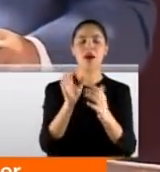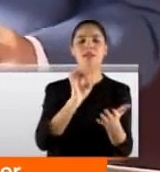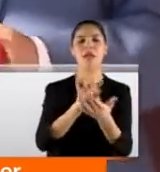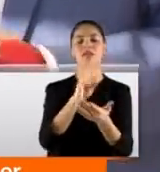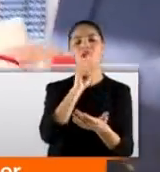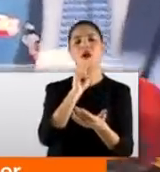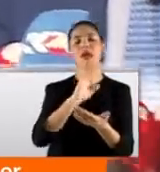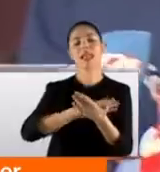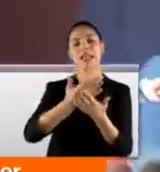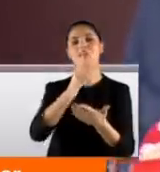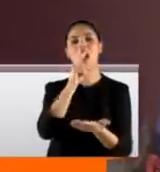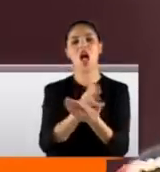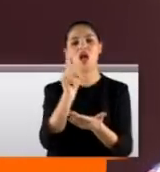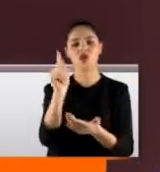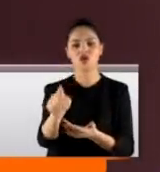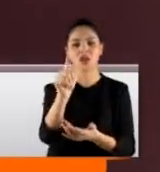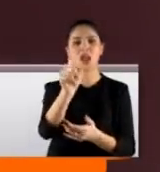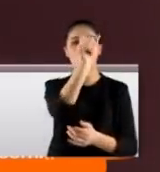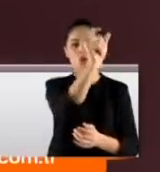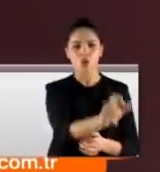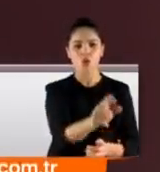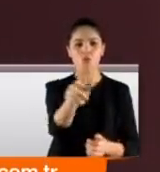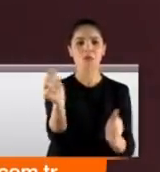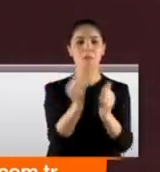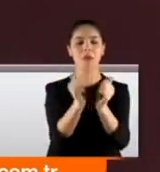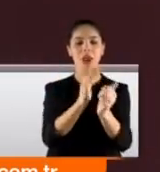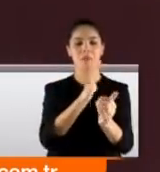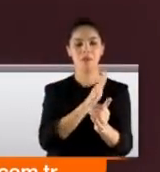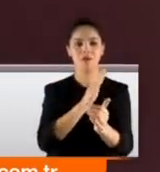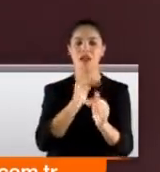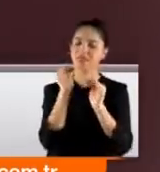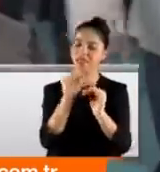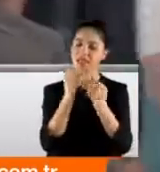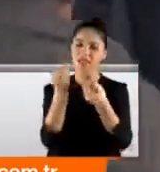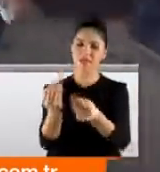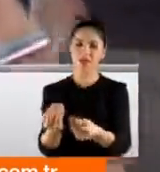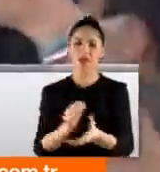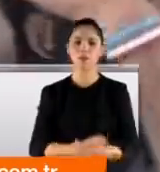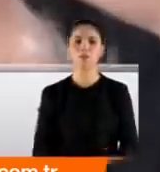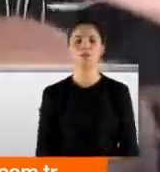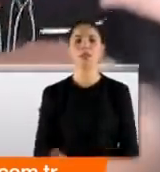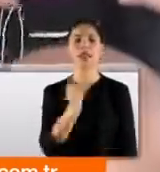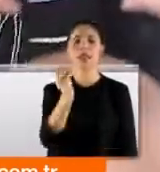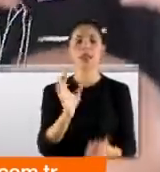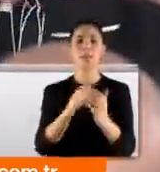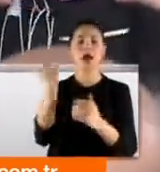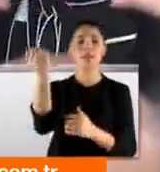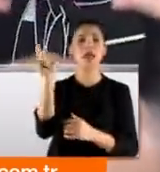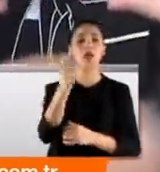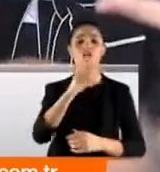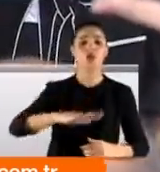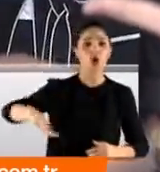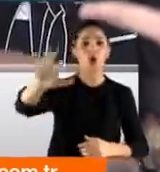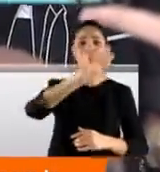ettiğini açıkladı. Ümit Özdağ o sırada Koncuk'un yanı başındaydı, destek verdi. İyi Parti'yi yönetenlerin her